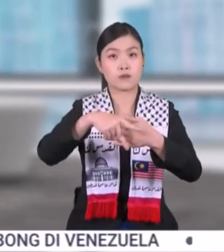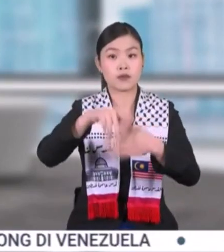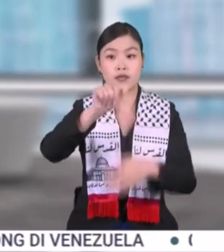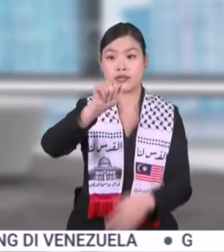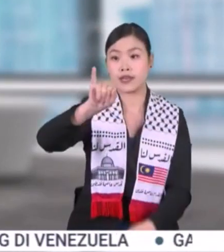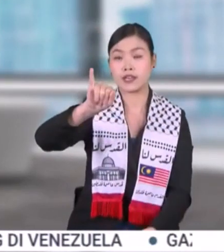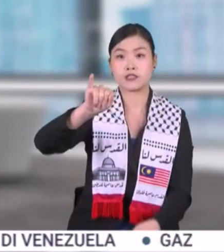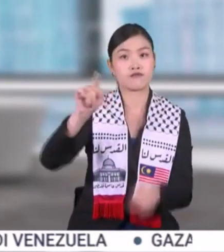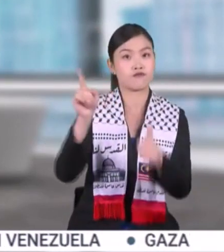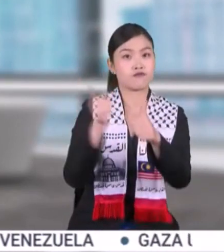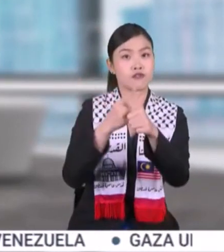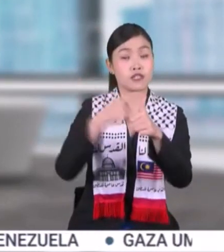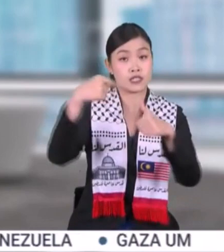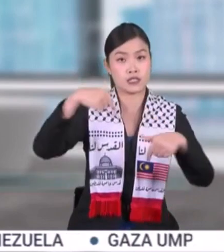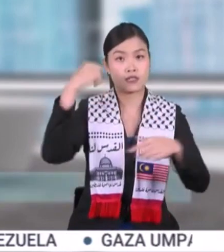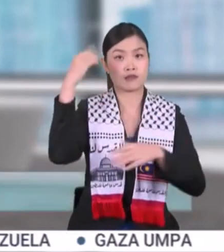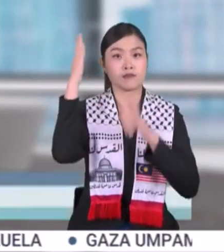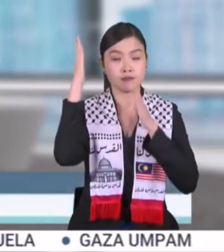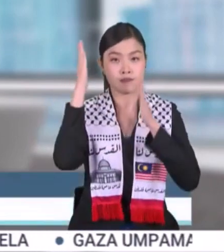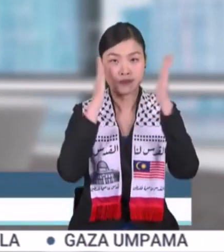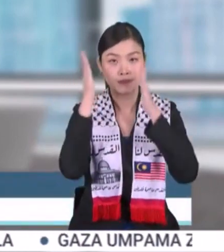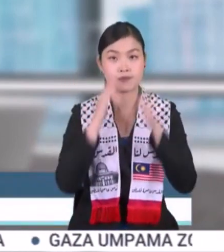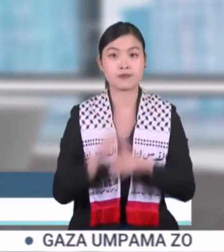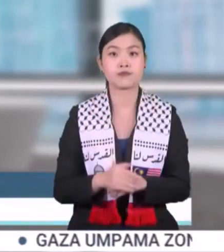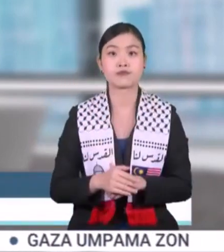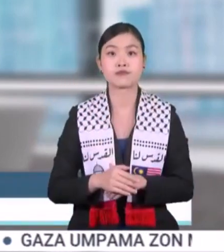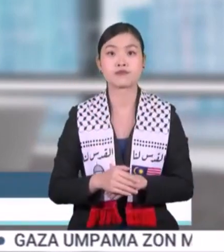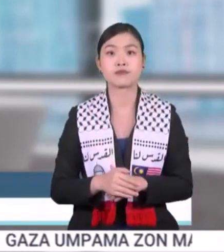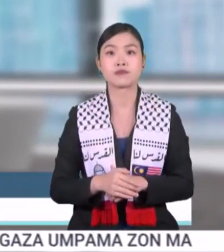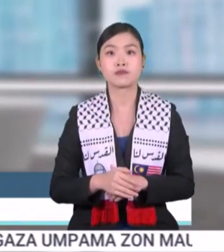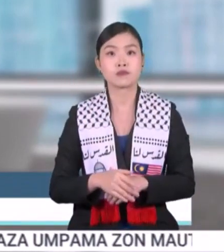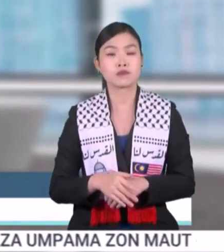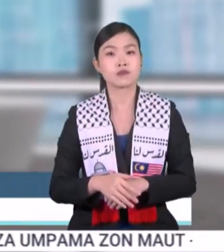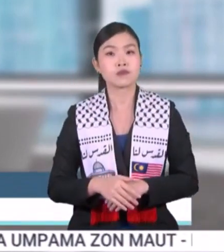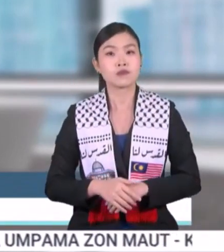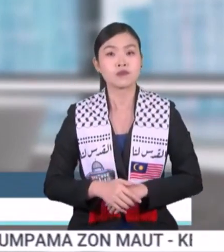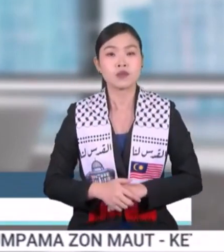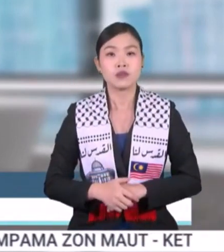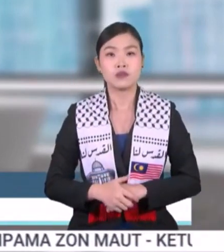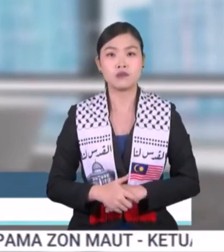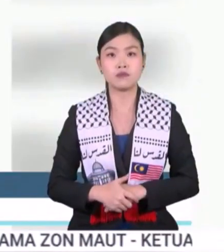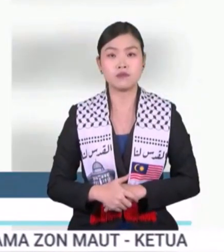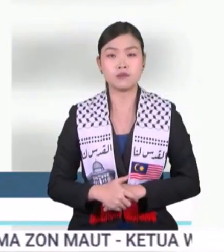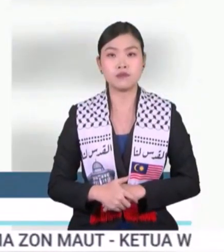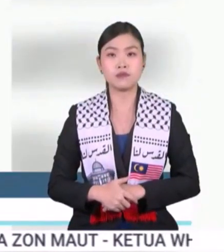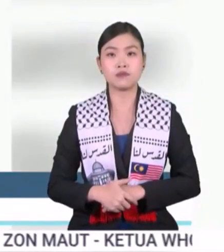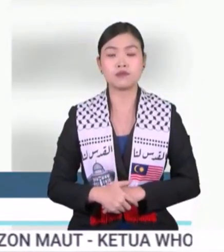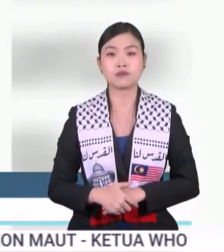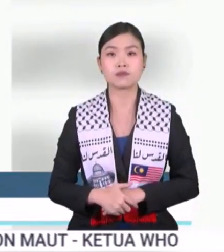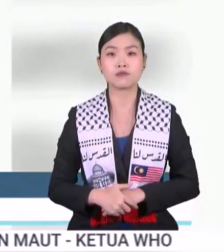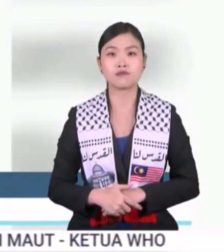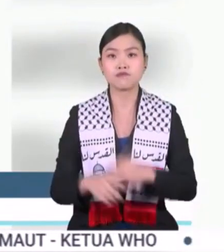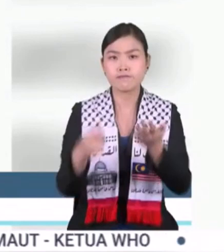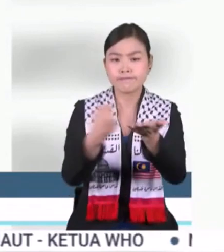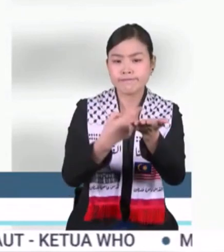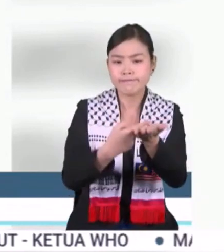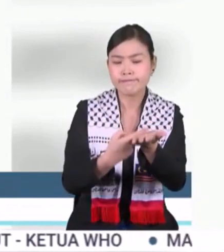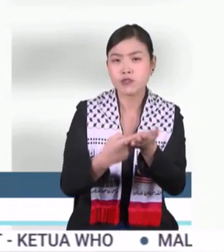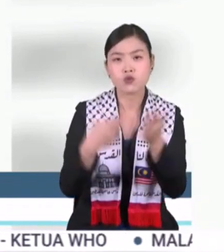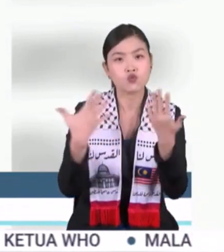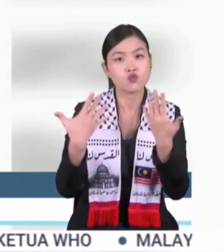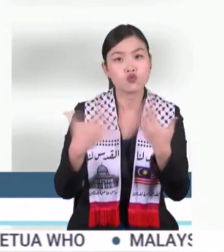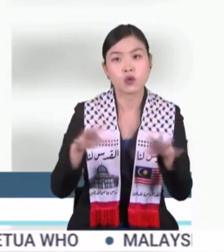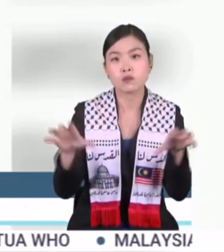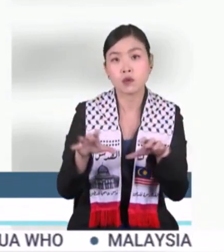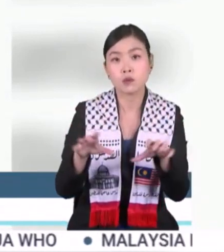negara ini perkara itu dimaklumkan menteri Datuk Seri dr zamri Abdul Kadir menerusi kenyataan perbincangan berkaitan telah